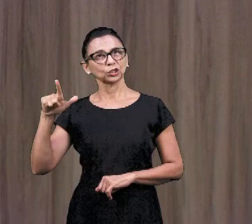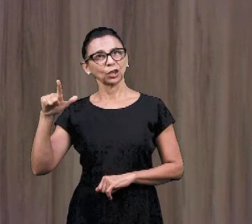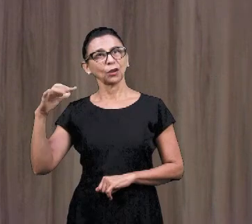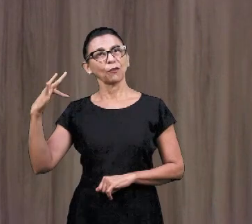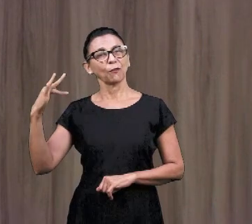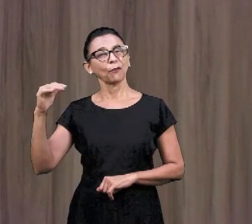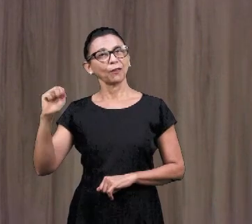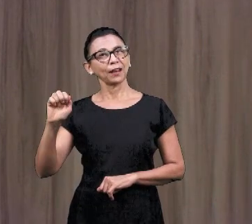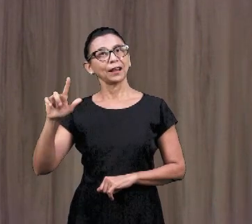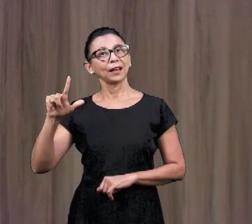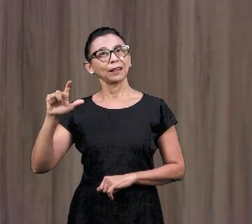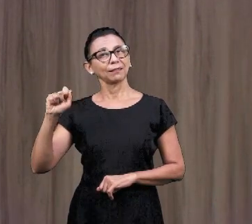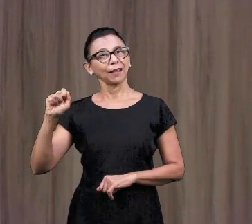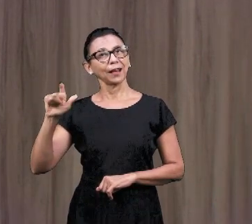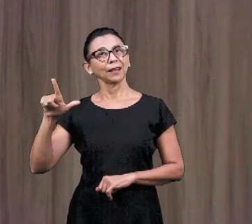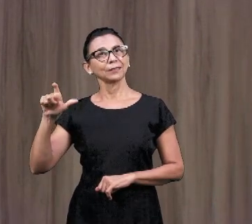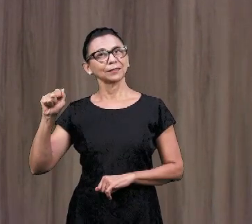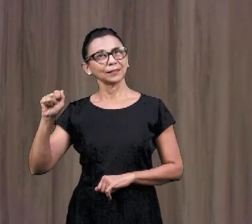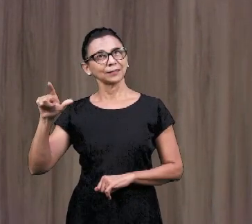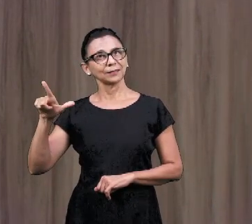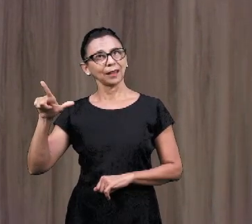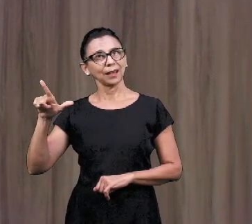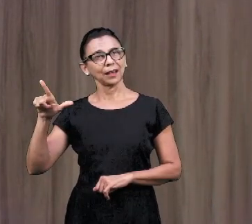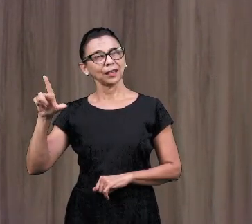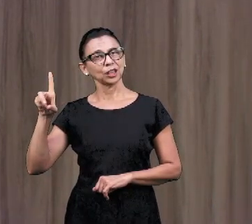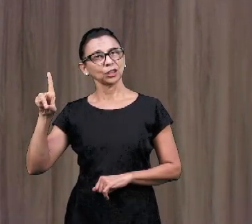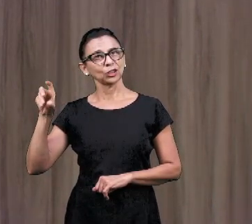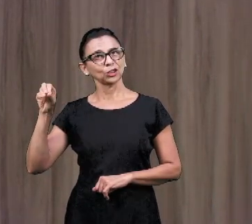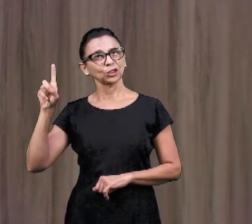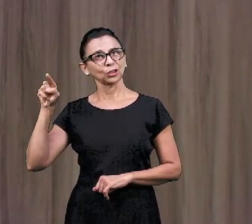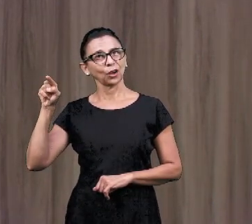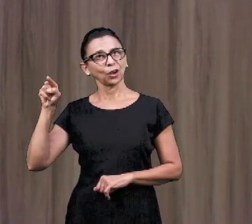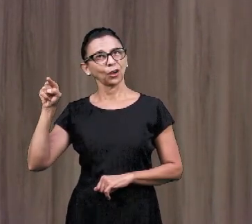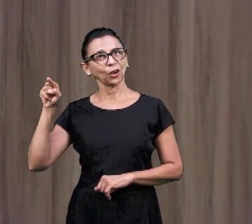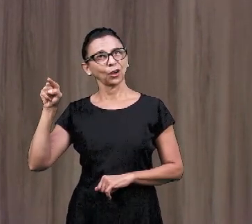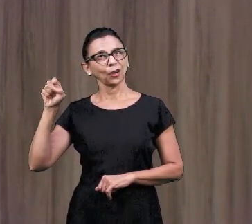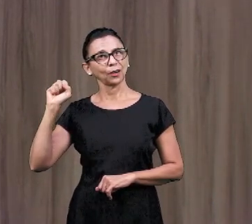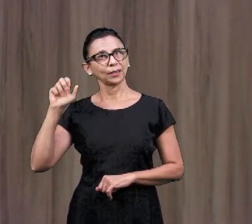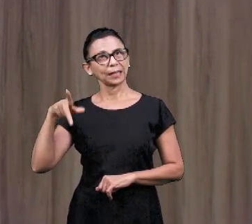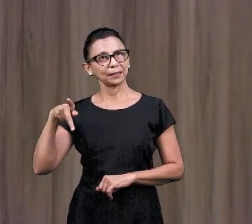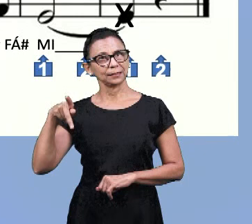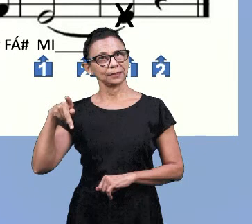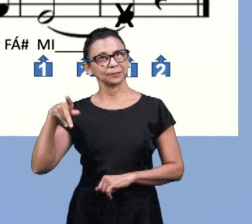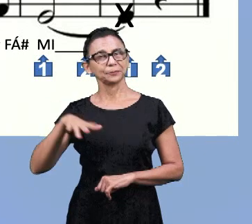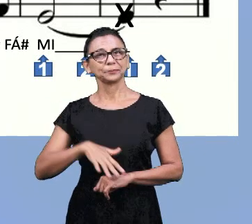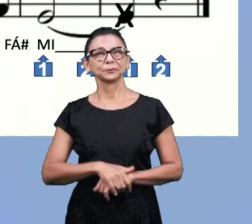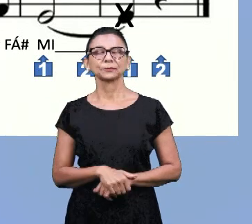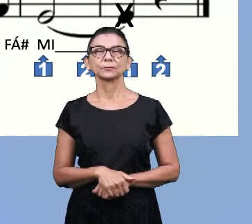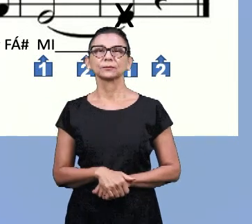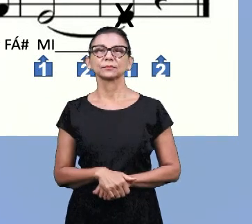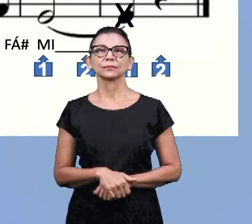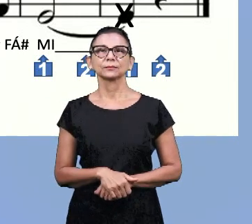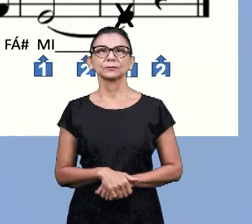lá, lá, lá, lá, dó. jusqu'ici.